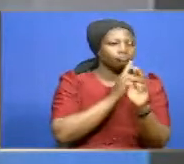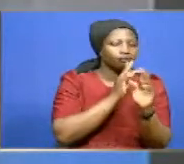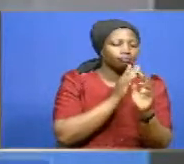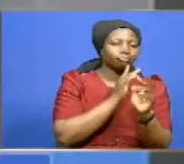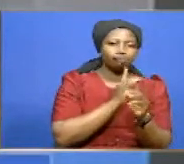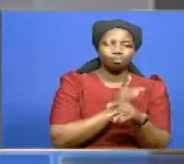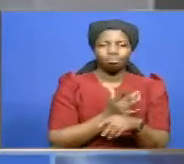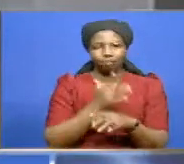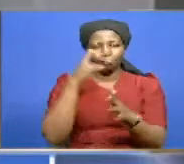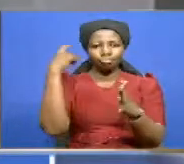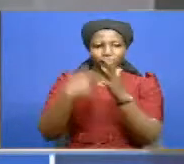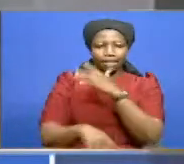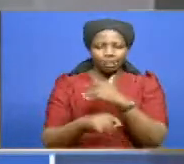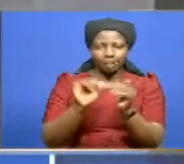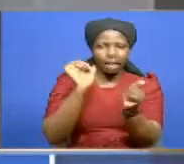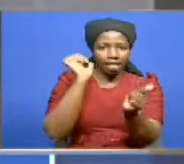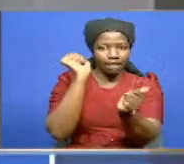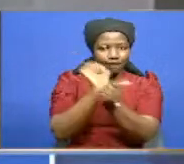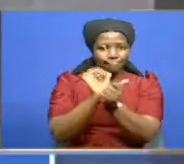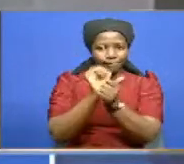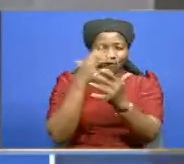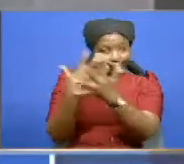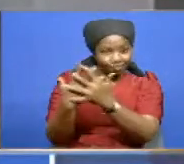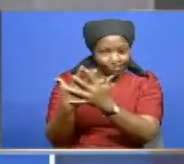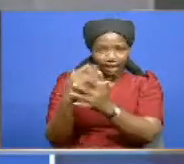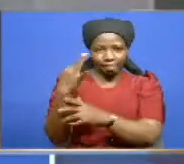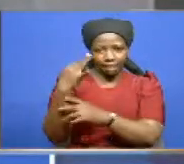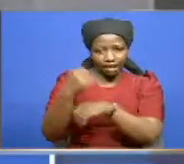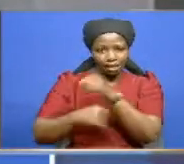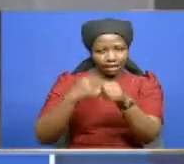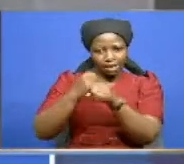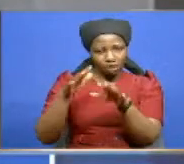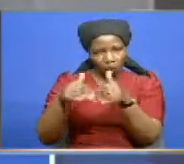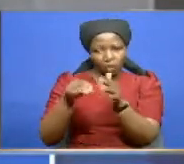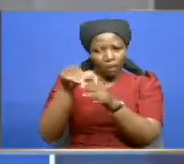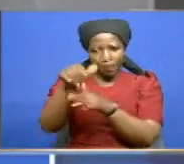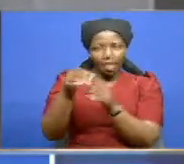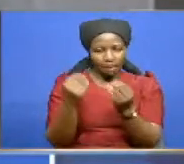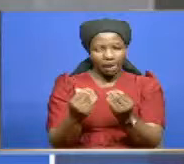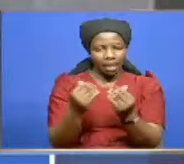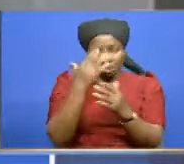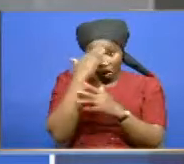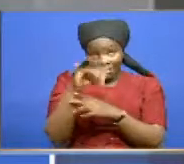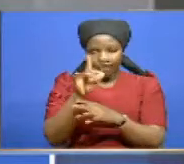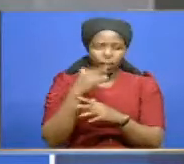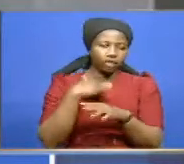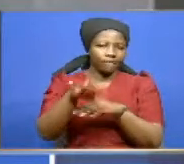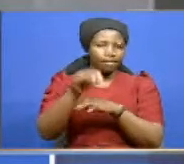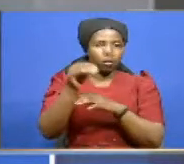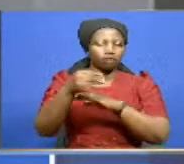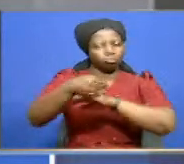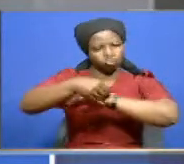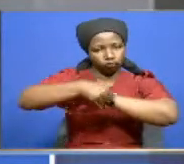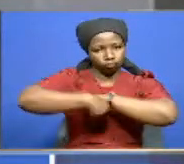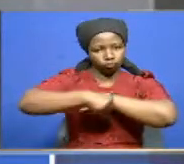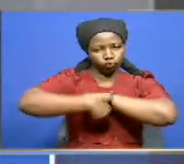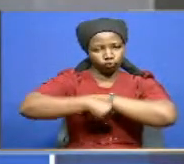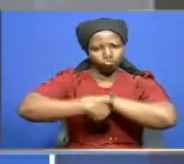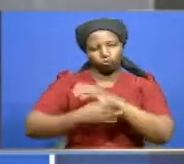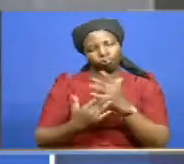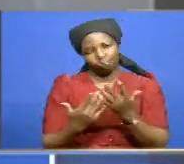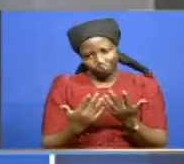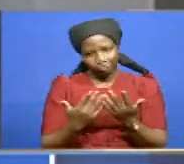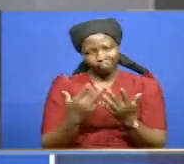shilingi 700,000 baada ya kupatikana na hatia ya kupokea hongo ya shilingi milioni 1.7 ili kutatua mzozo wa